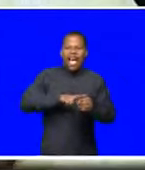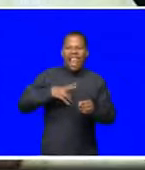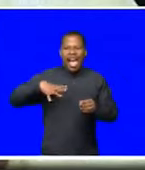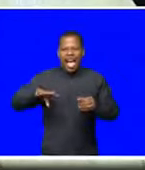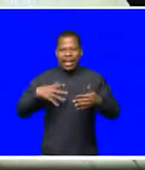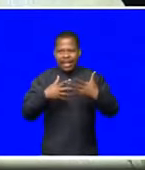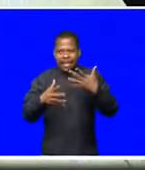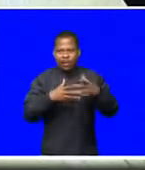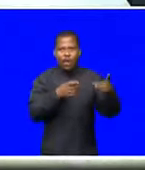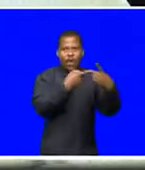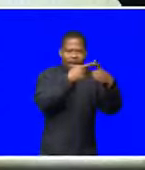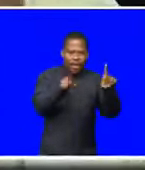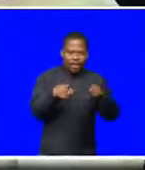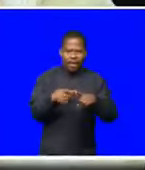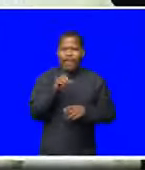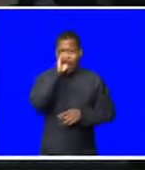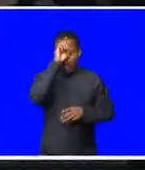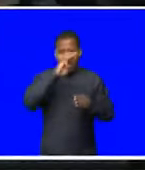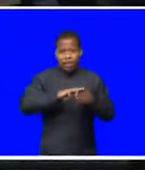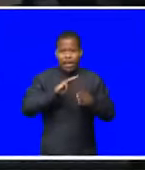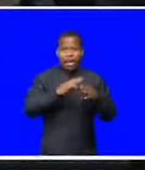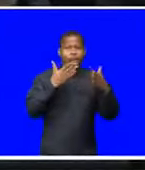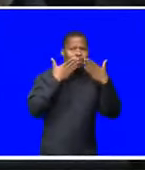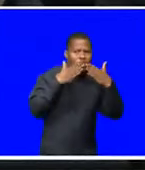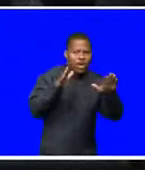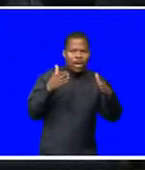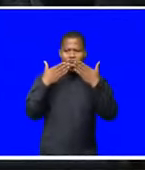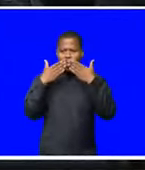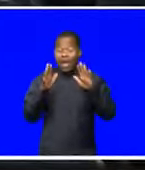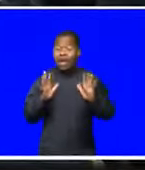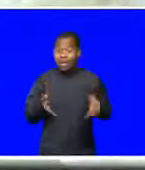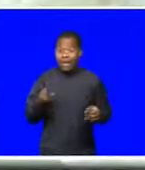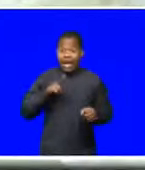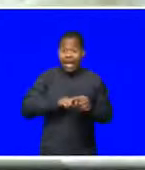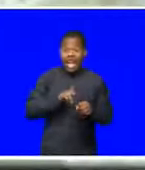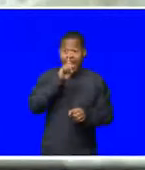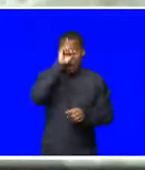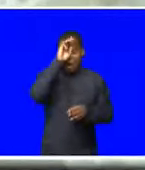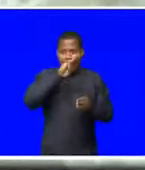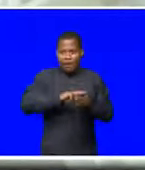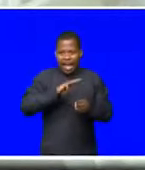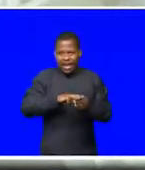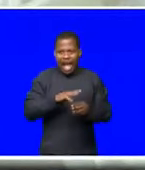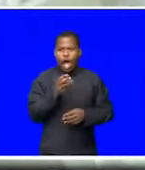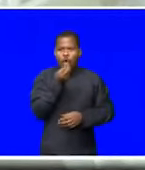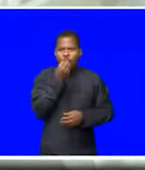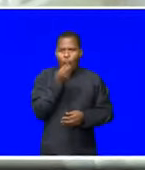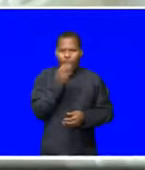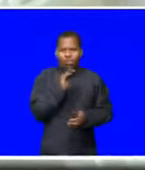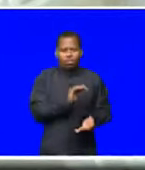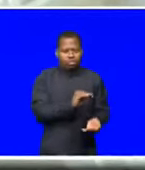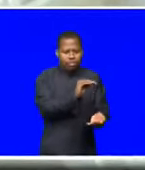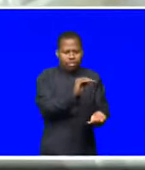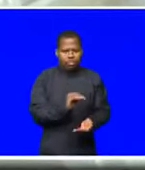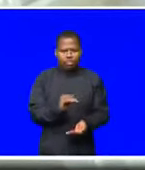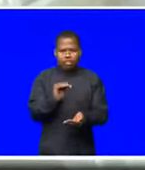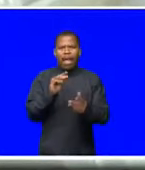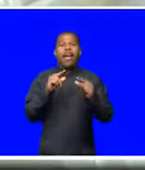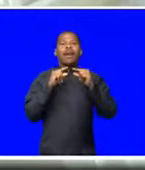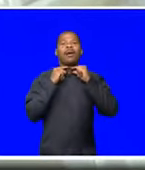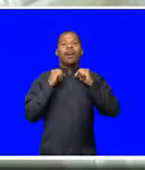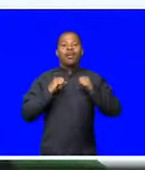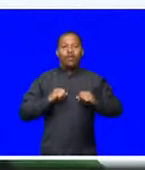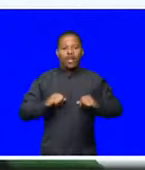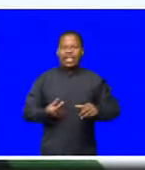netetfulo letibhekiswe kuyo indlovu yemhlaba. Imakhosi njalo apho bafundisi sipho setishumba tekudla lesibajabulise kakhulu